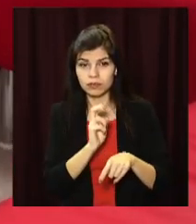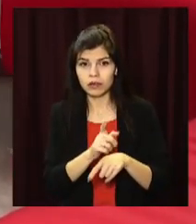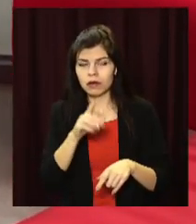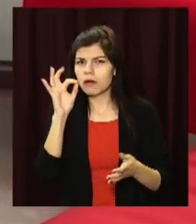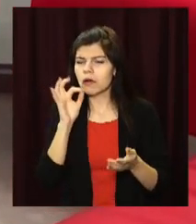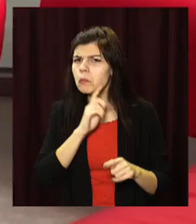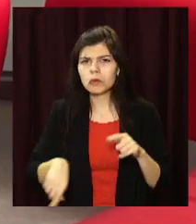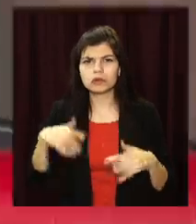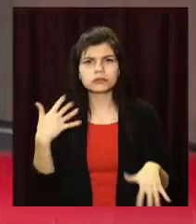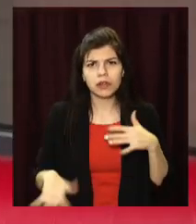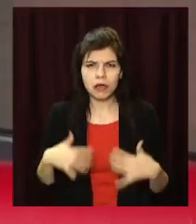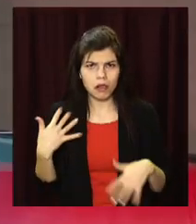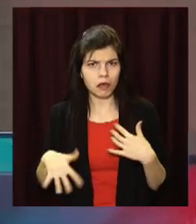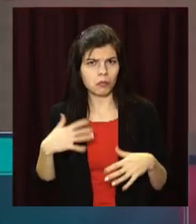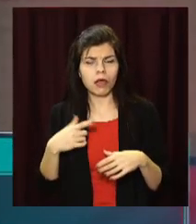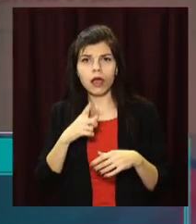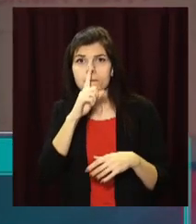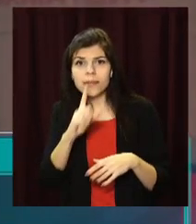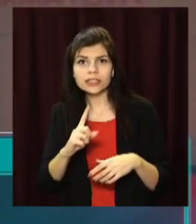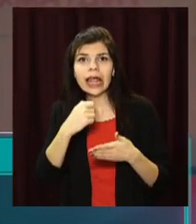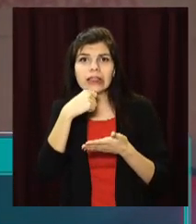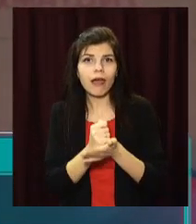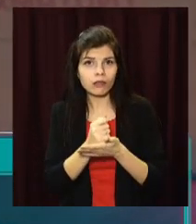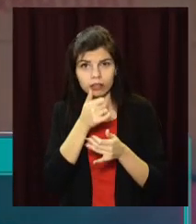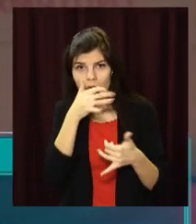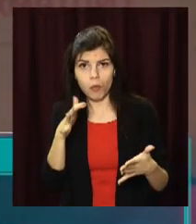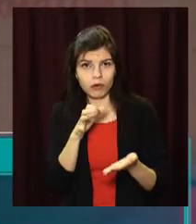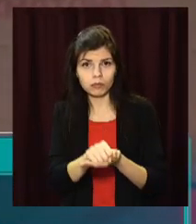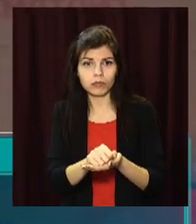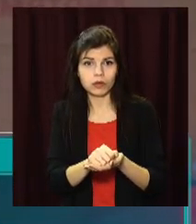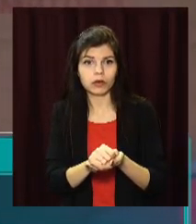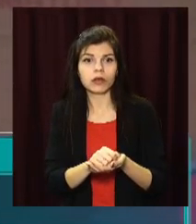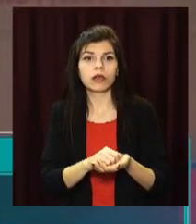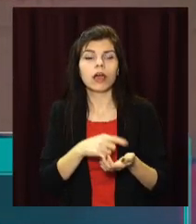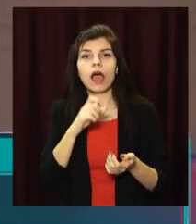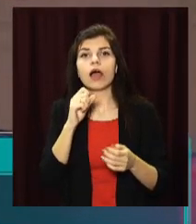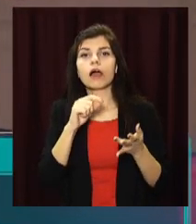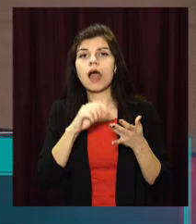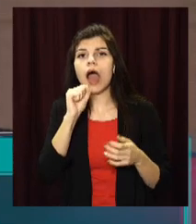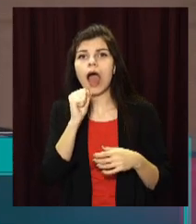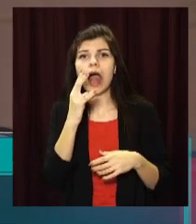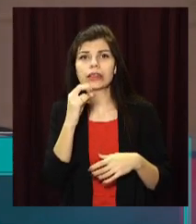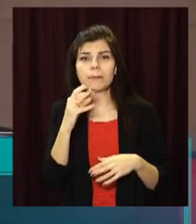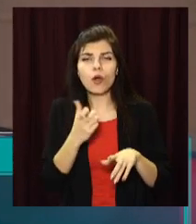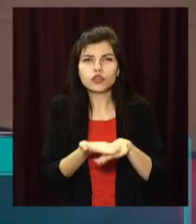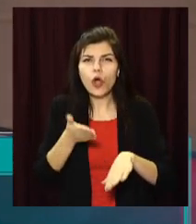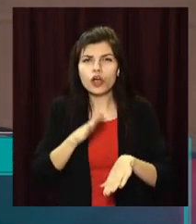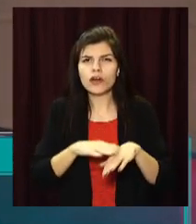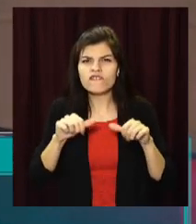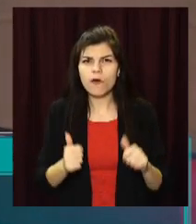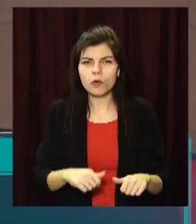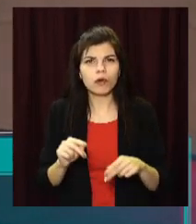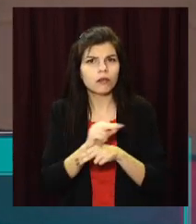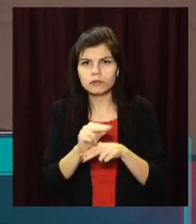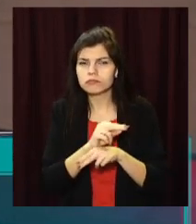могли поставити місяць. Наш діагноз – набута пластична анемія в тяжкій формі. Лікування не дало